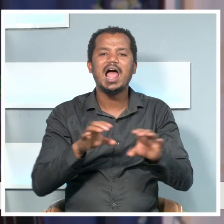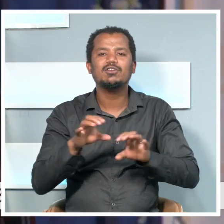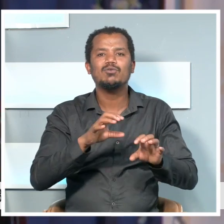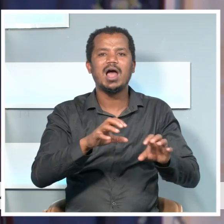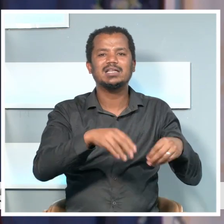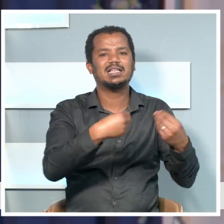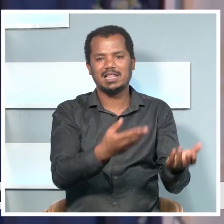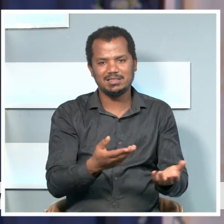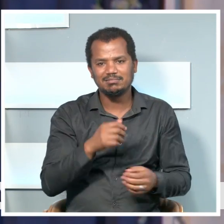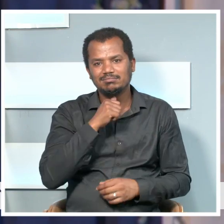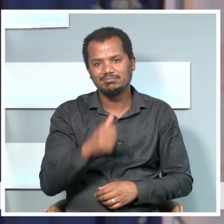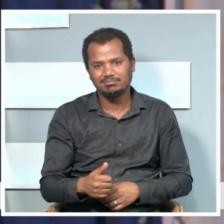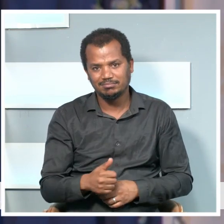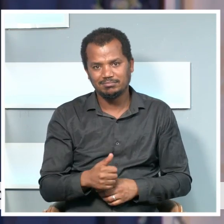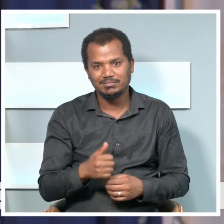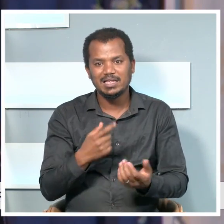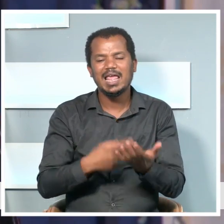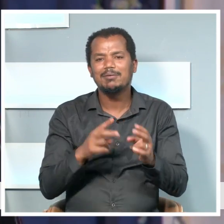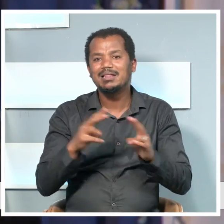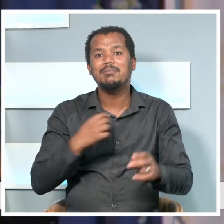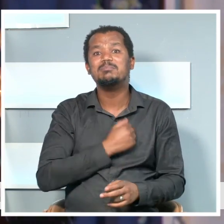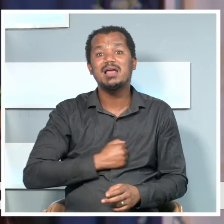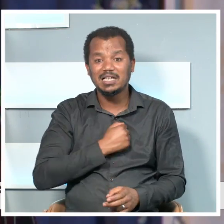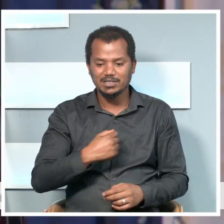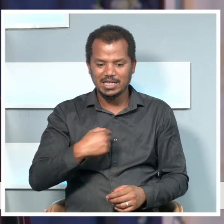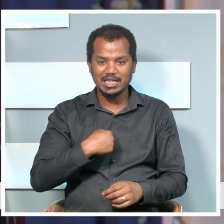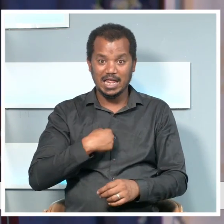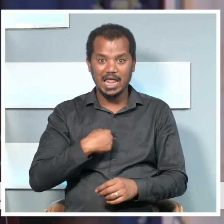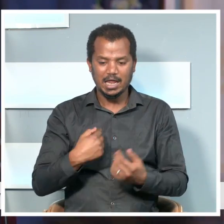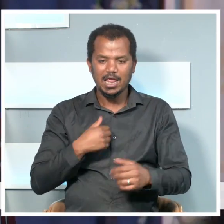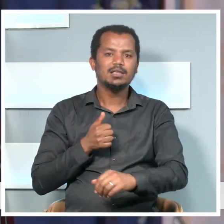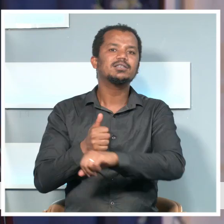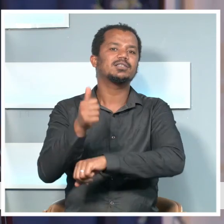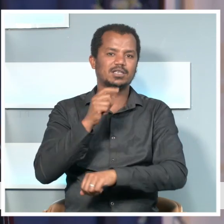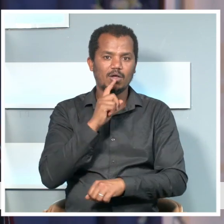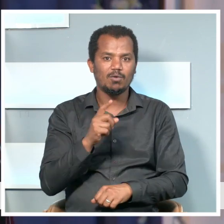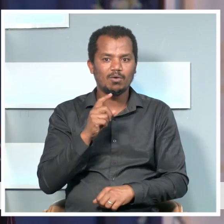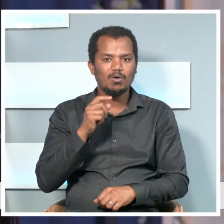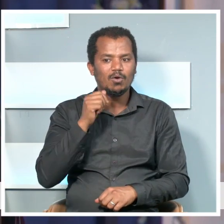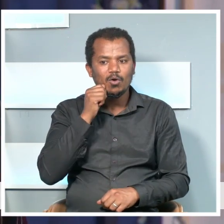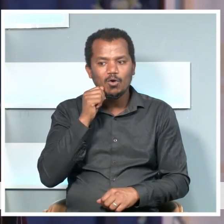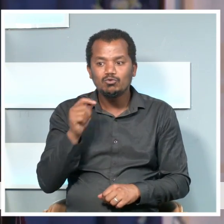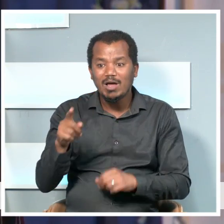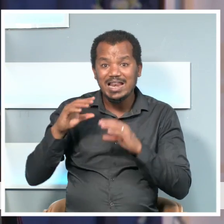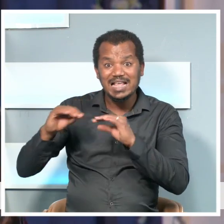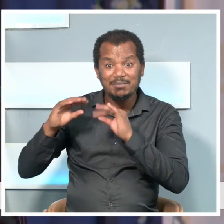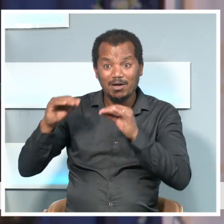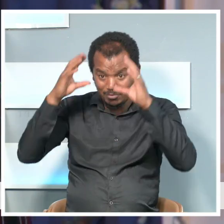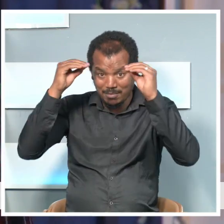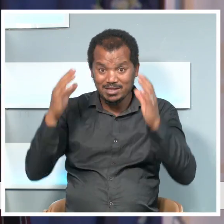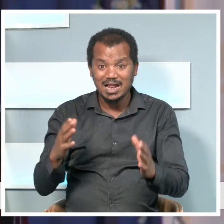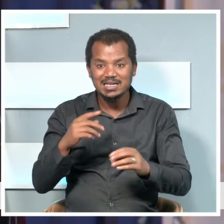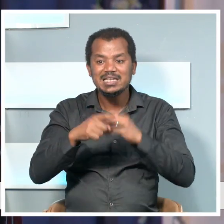አልሰጣት ይሄ የሚያሳዝነውና የኔን ክስ ነው ይሄ እንግዲህ እሷ አላስተማሩ መምህራን